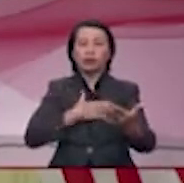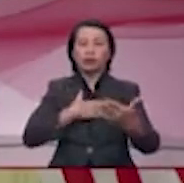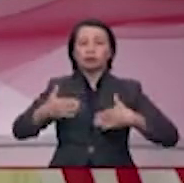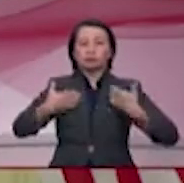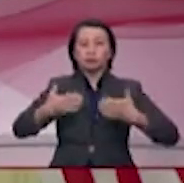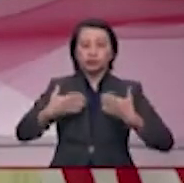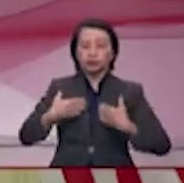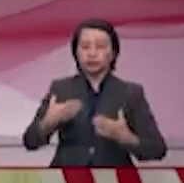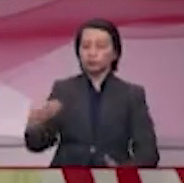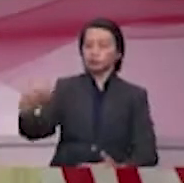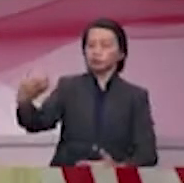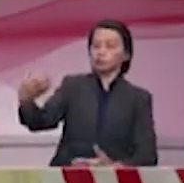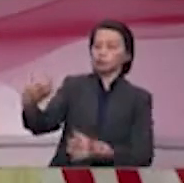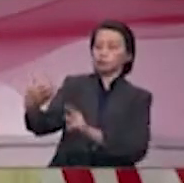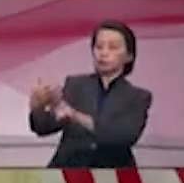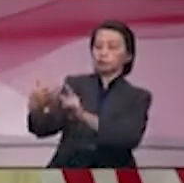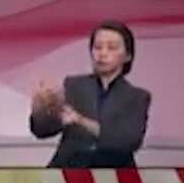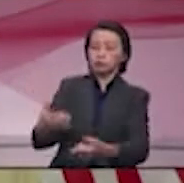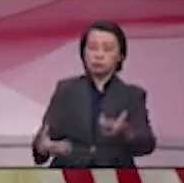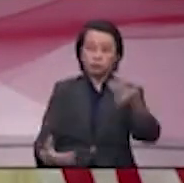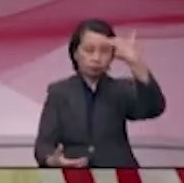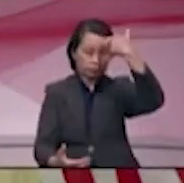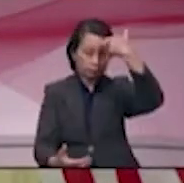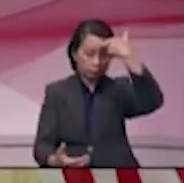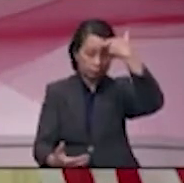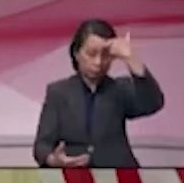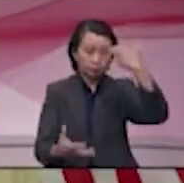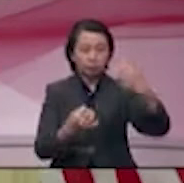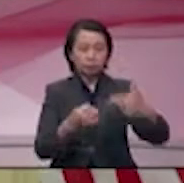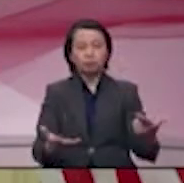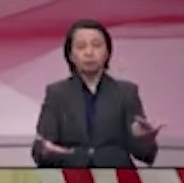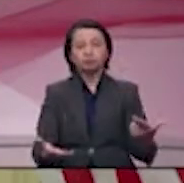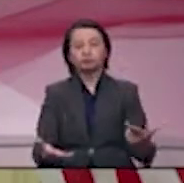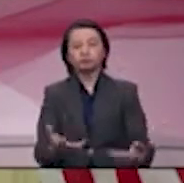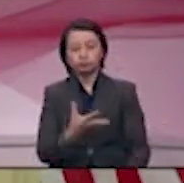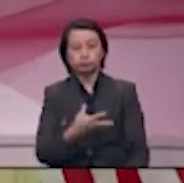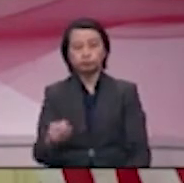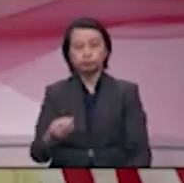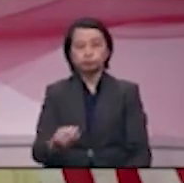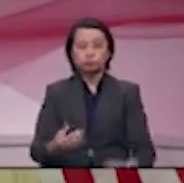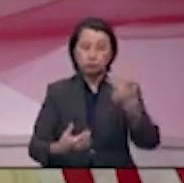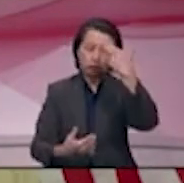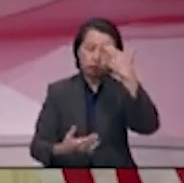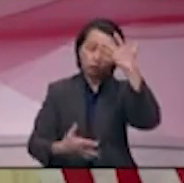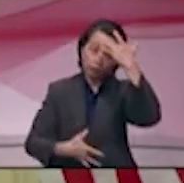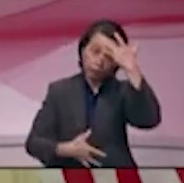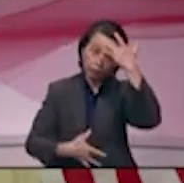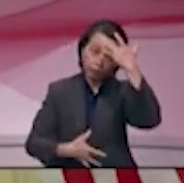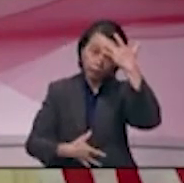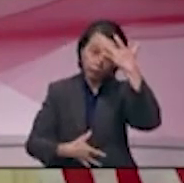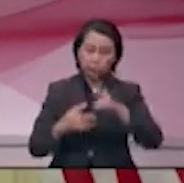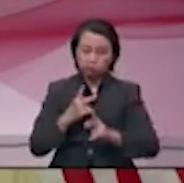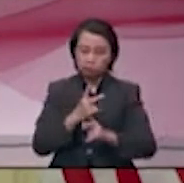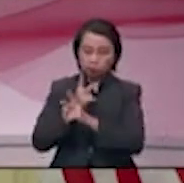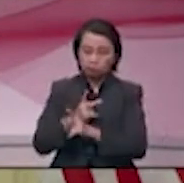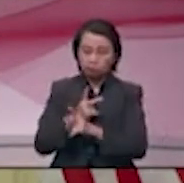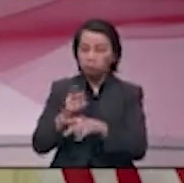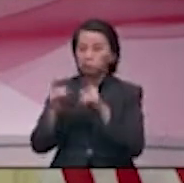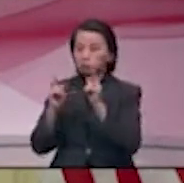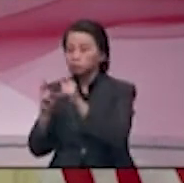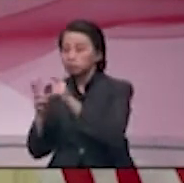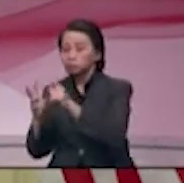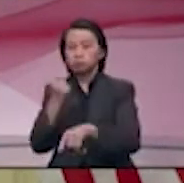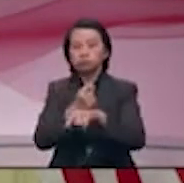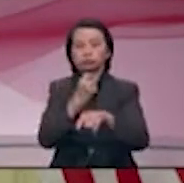Sejahtera disaring suhu badan dan gejala-gejala sakit kawalan bilangan